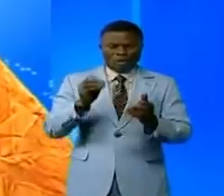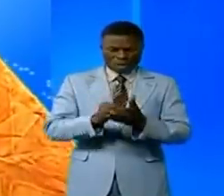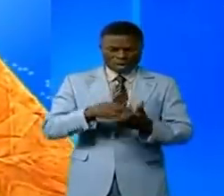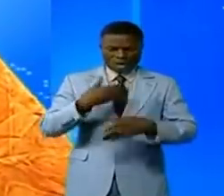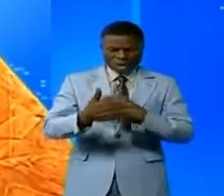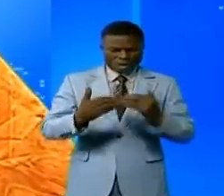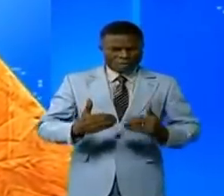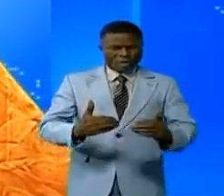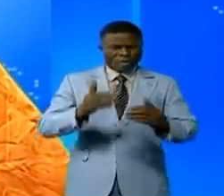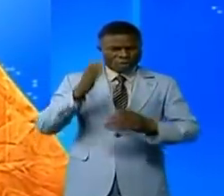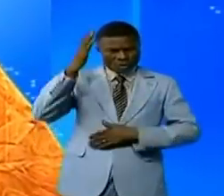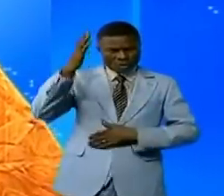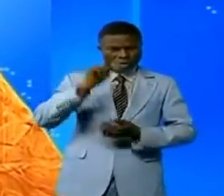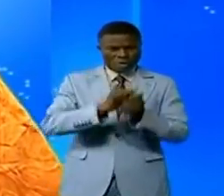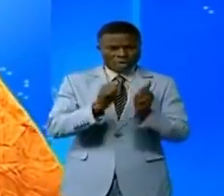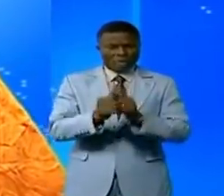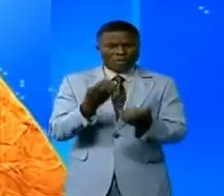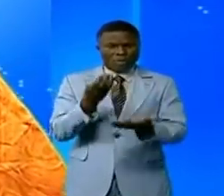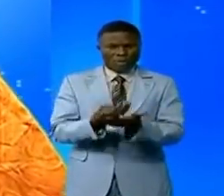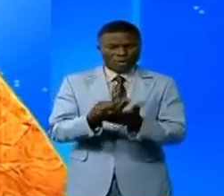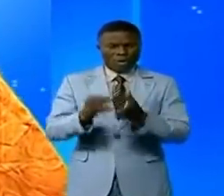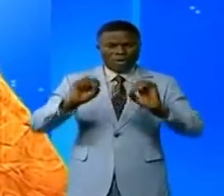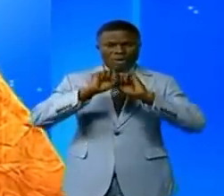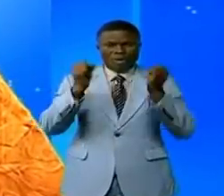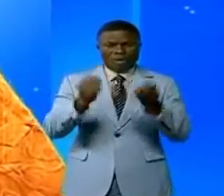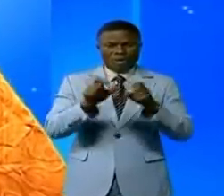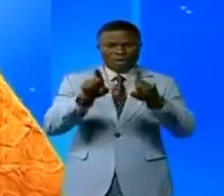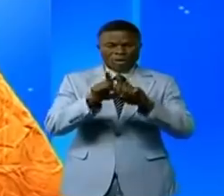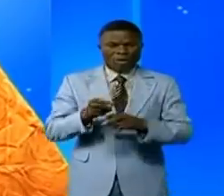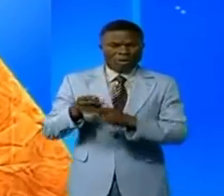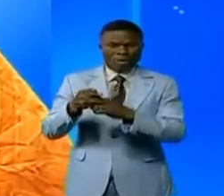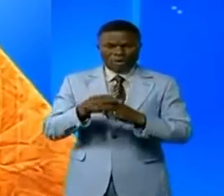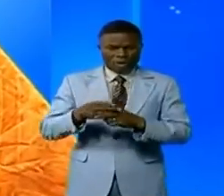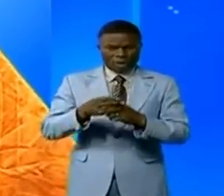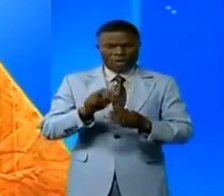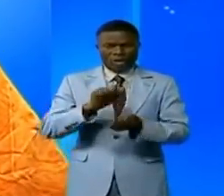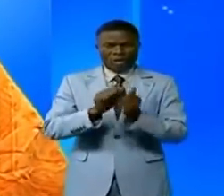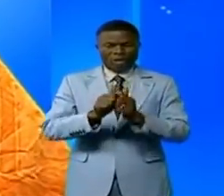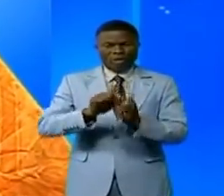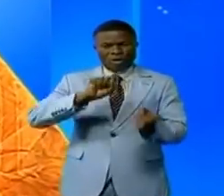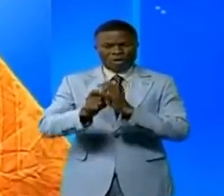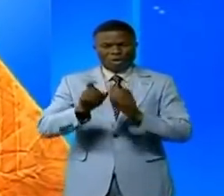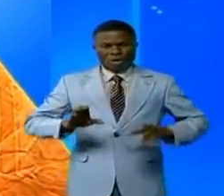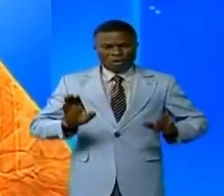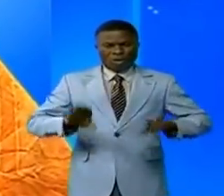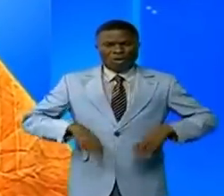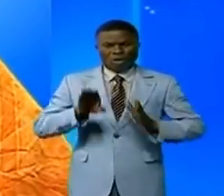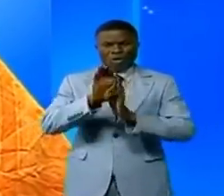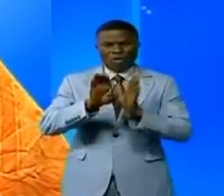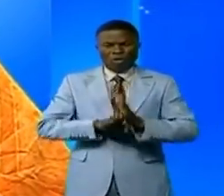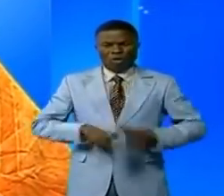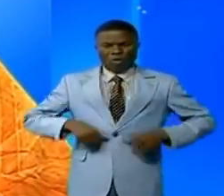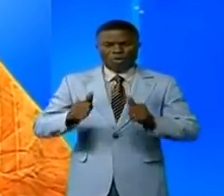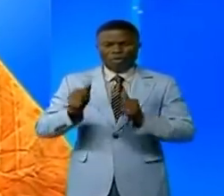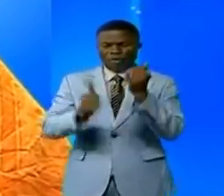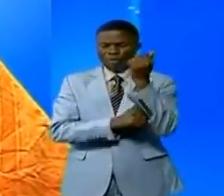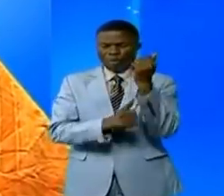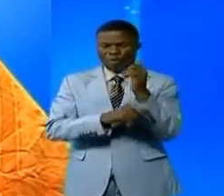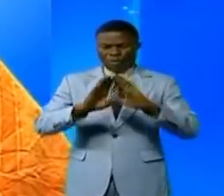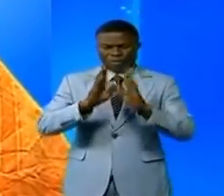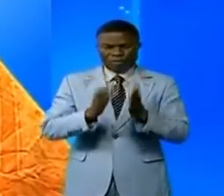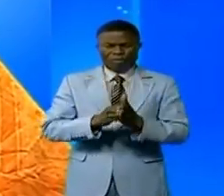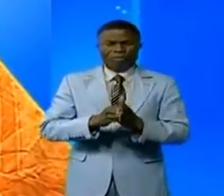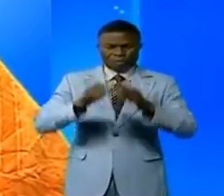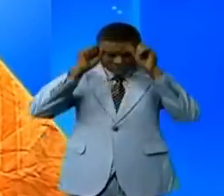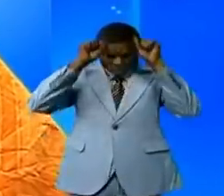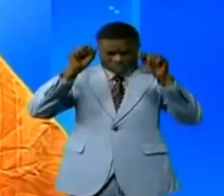reste encore à faire sur le plan économique, social et sécuritaire pour l'amélioration des conditions de vie de la population. Modeste